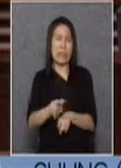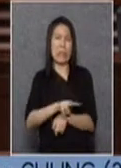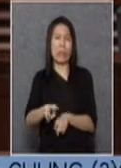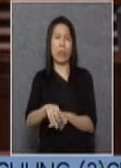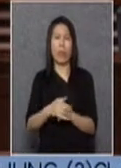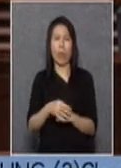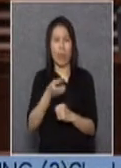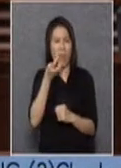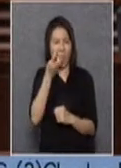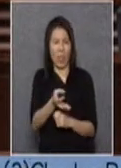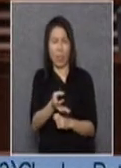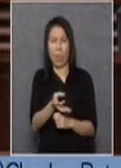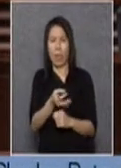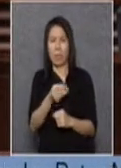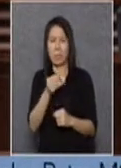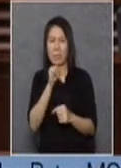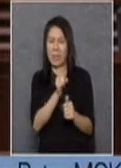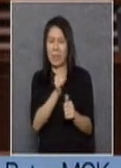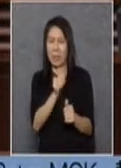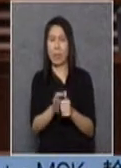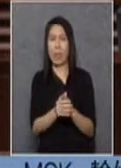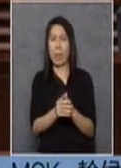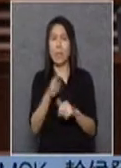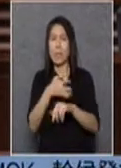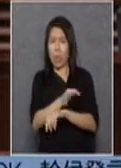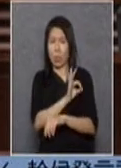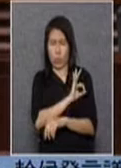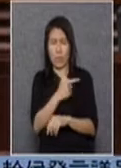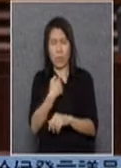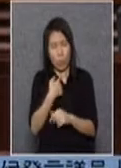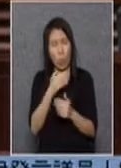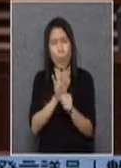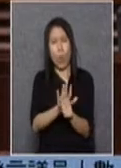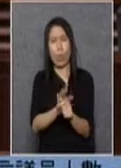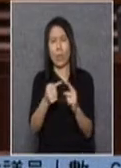侮辱、去羞辱社會需要幫助的人。